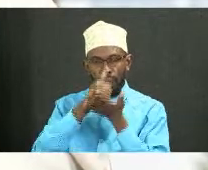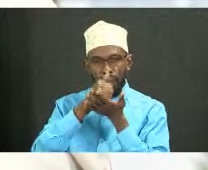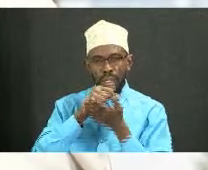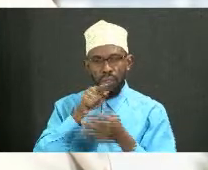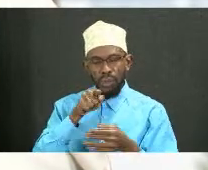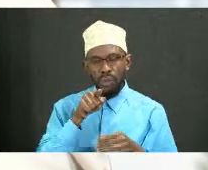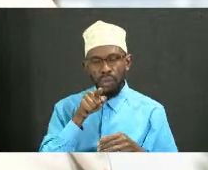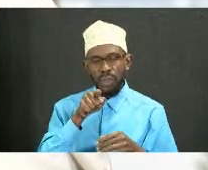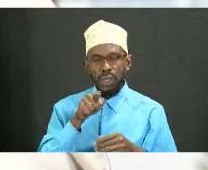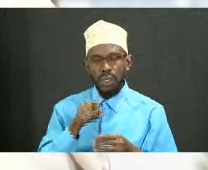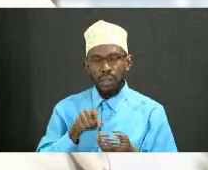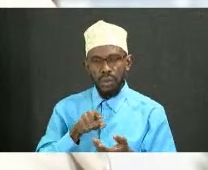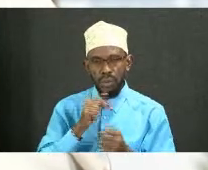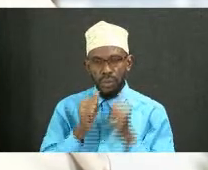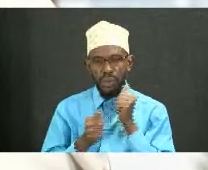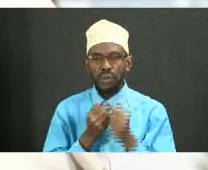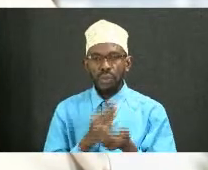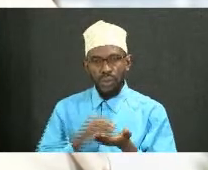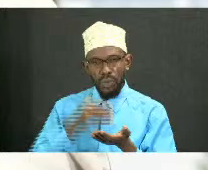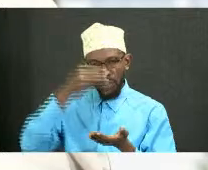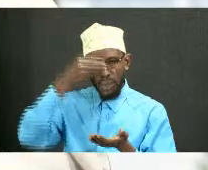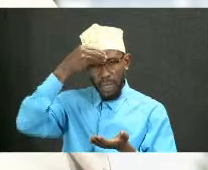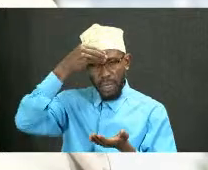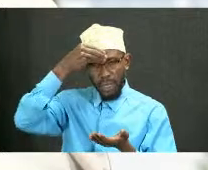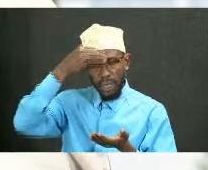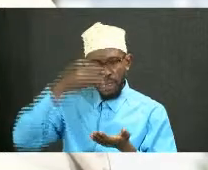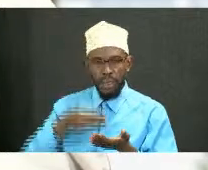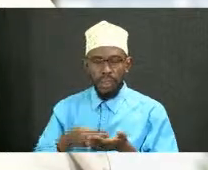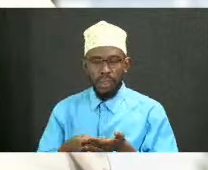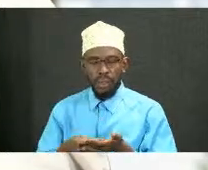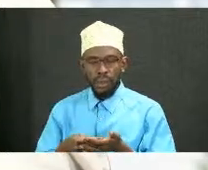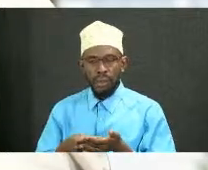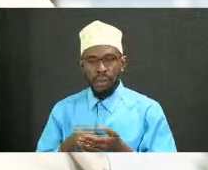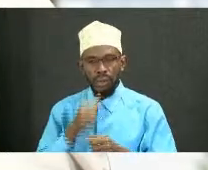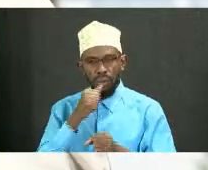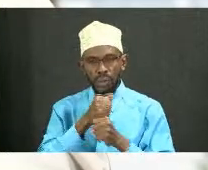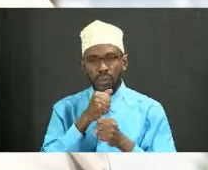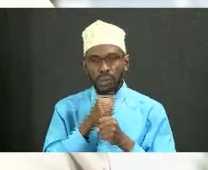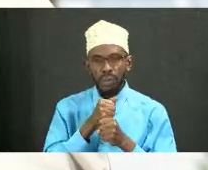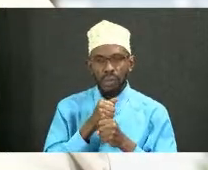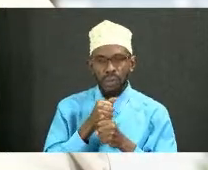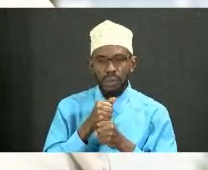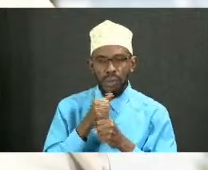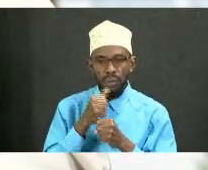kwamba kama ni investments ambao unataka kufanya, unaweza